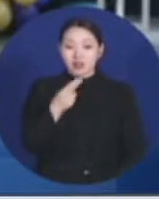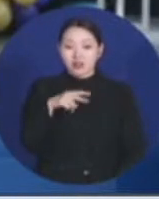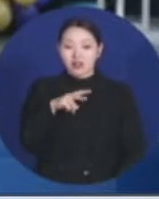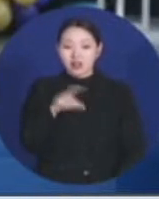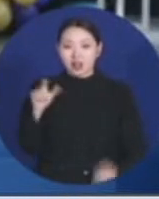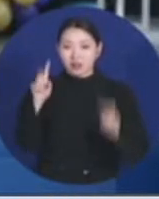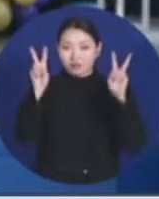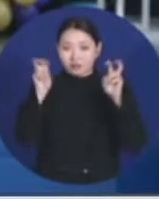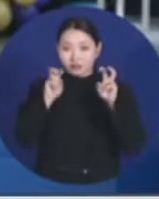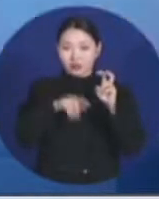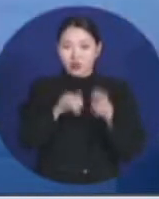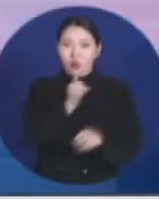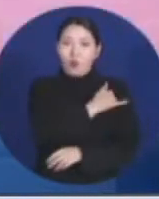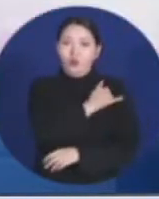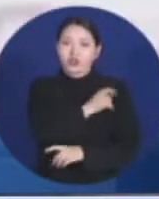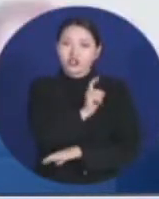юм.